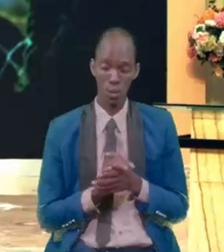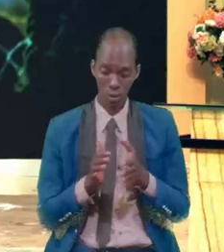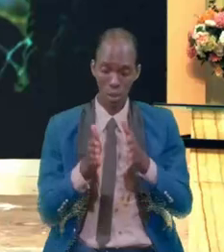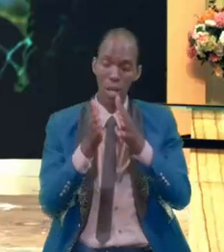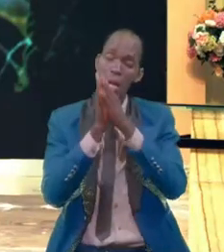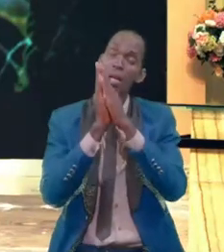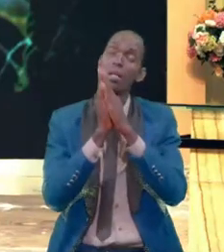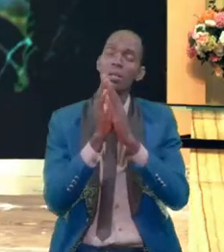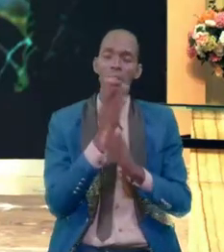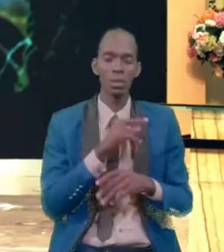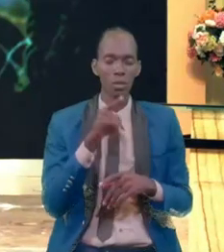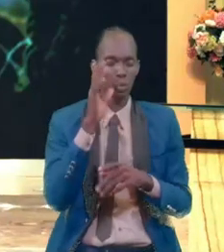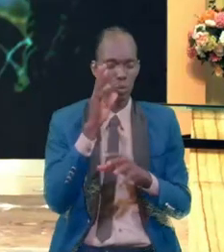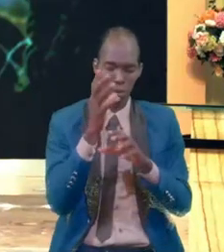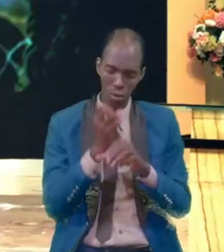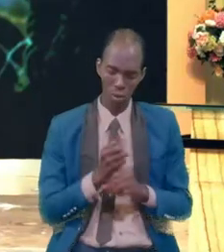Demandez et recevez.